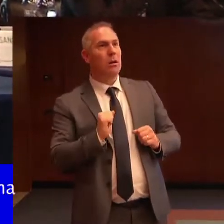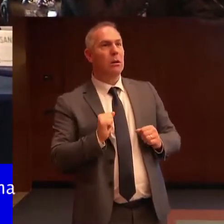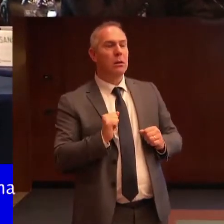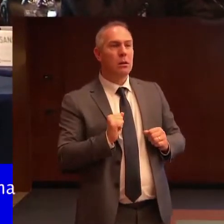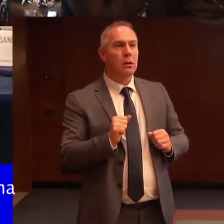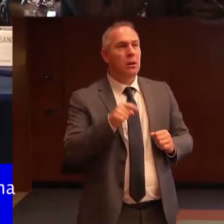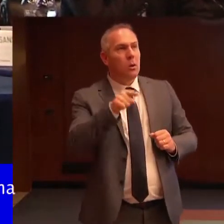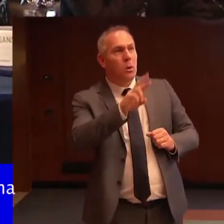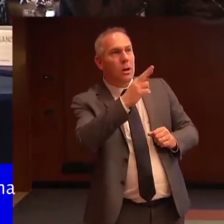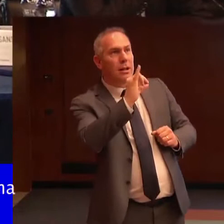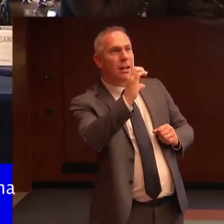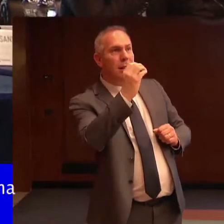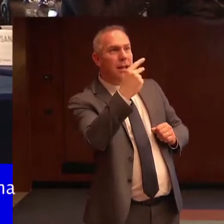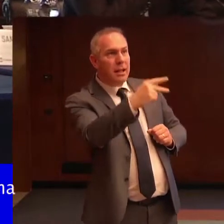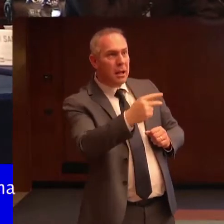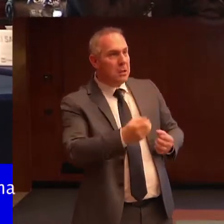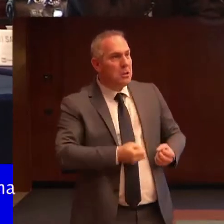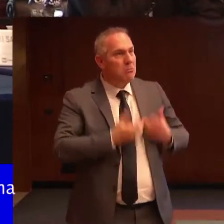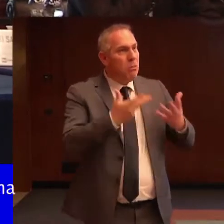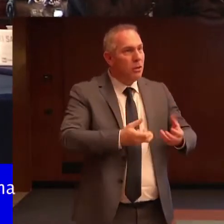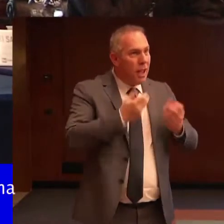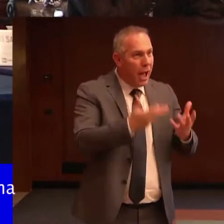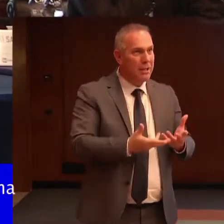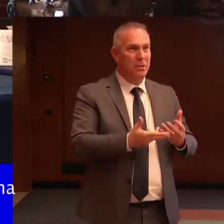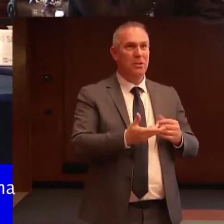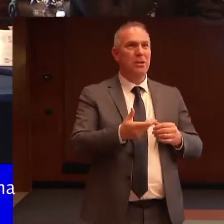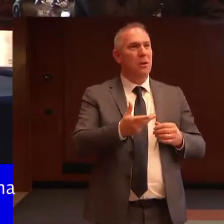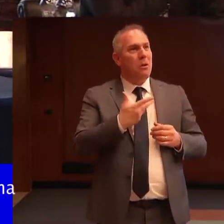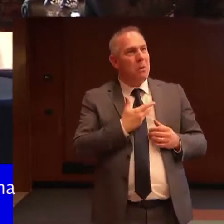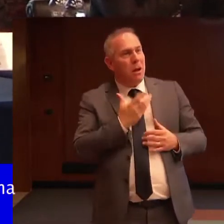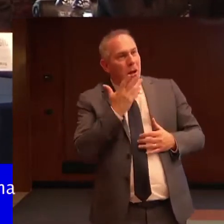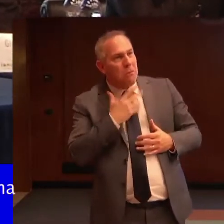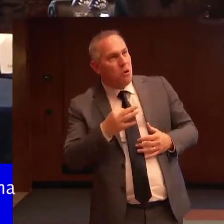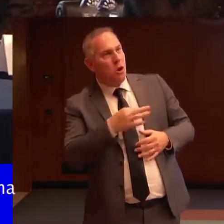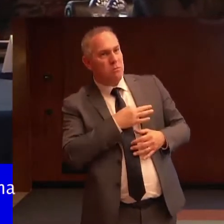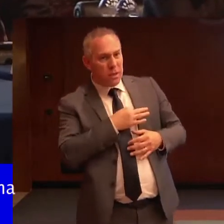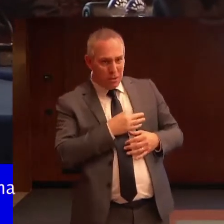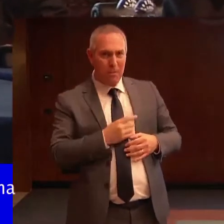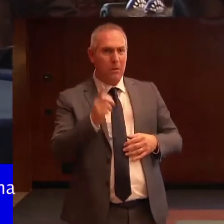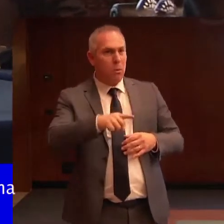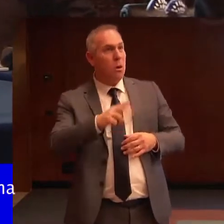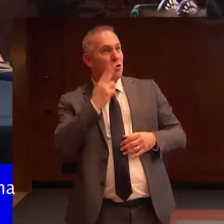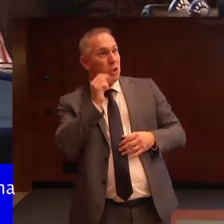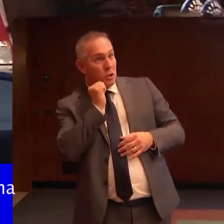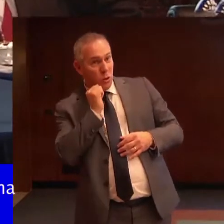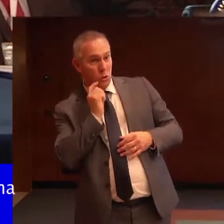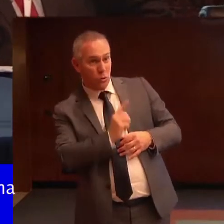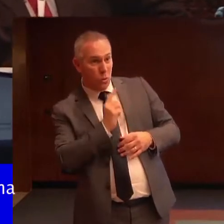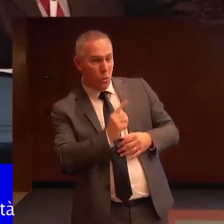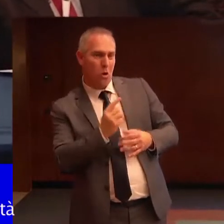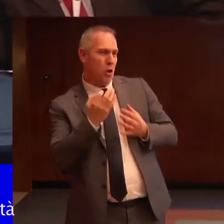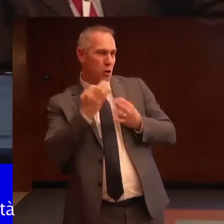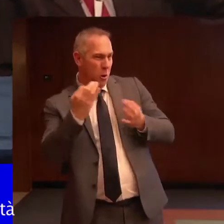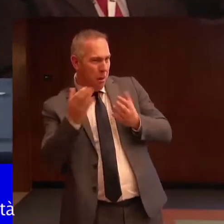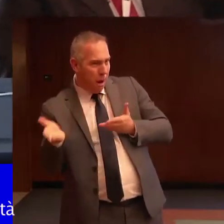sua spontaneità e la sua capacità di capire Emma, la mamma di Miriam. La storia dei genitori, tra virgolette, normodotati, perde per lui